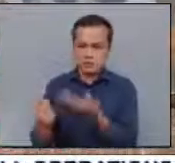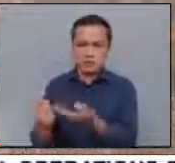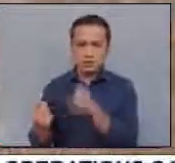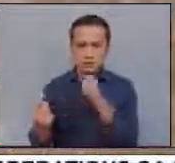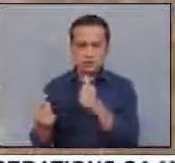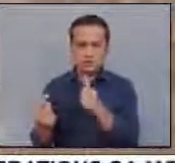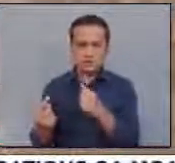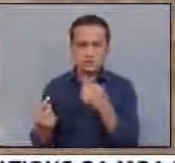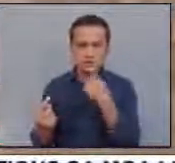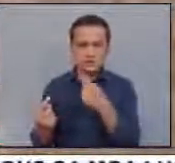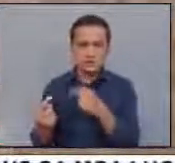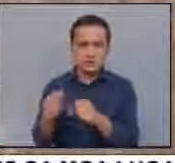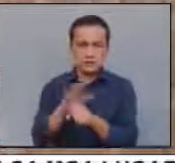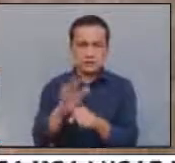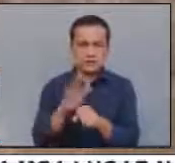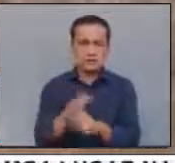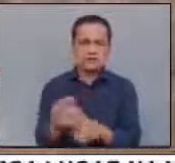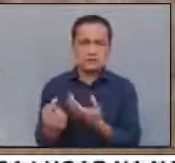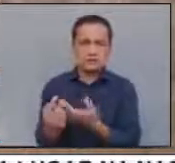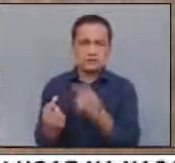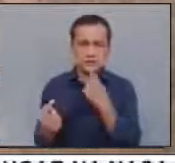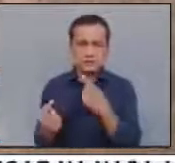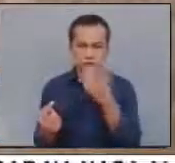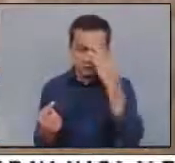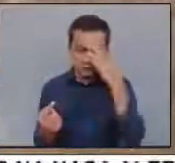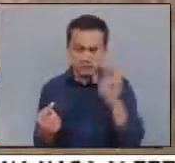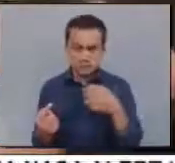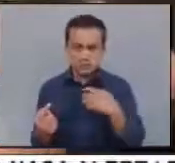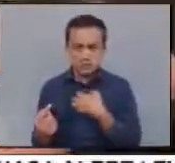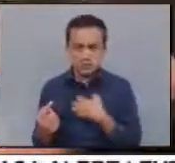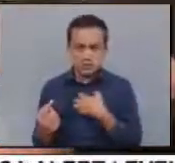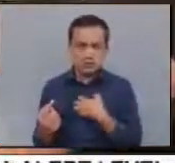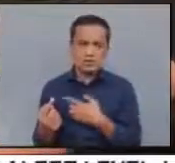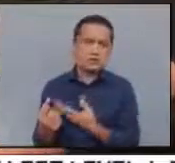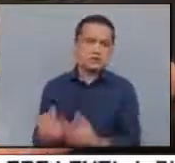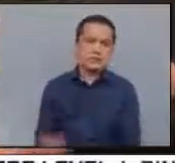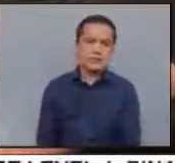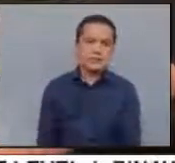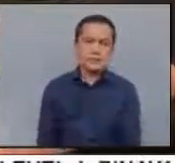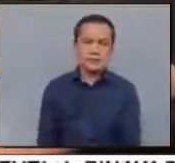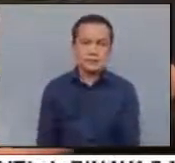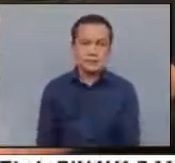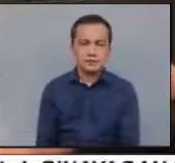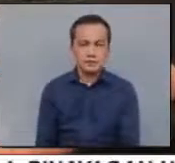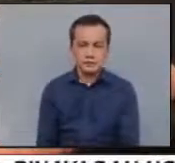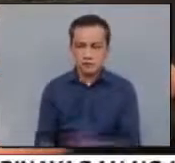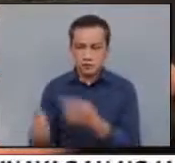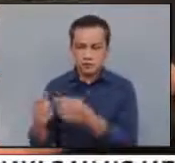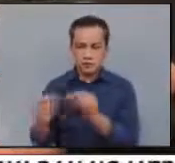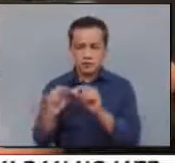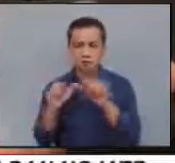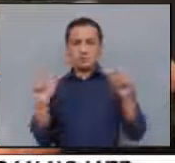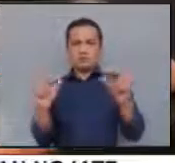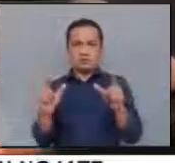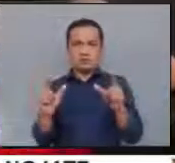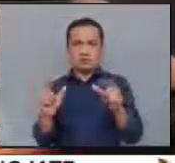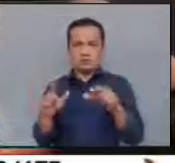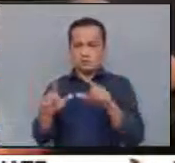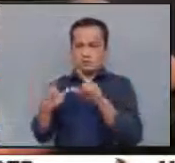dalaga. Aniya, hindi niya kilala ang nagreklamo laban sa kanya. Kaya laking gulat niya nang sampahan siya ng kaso.